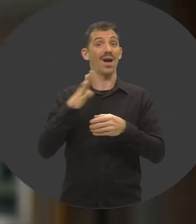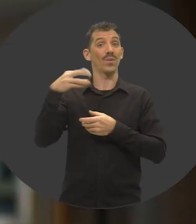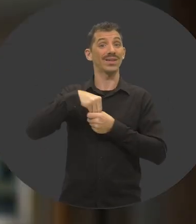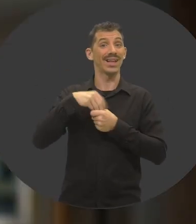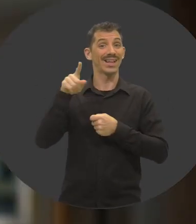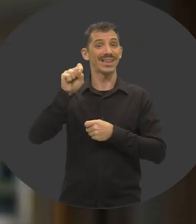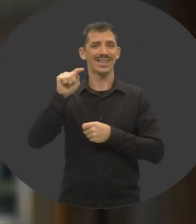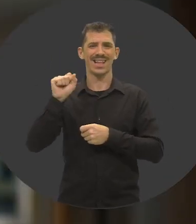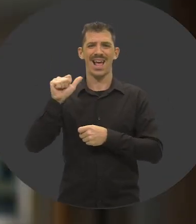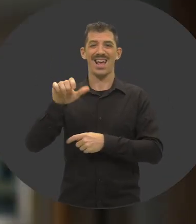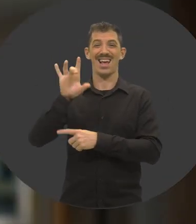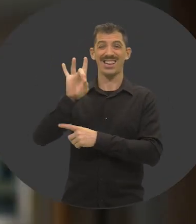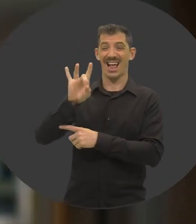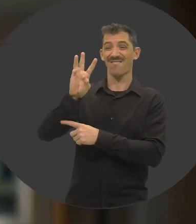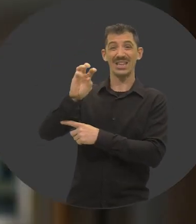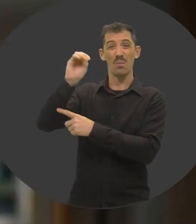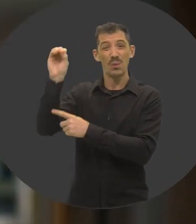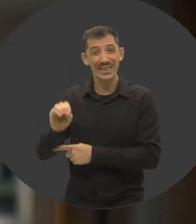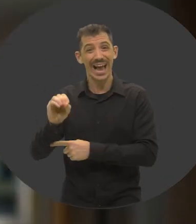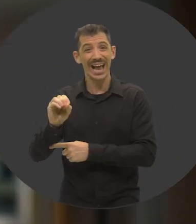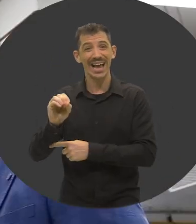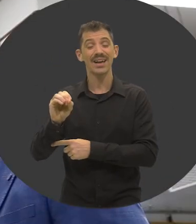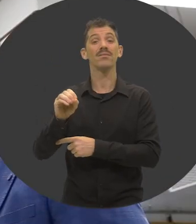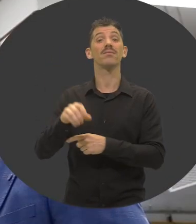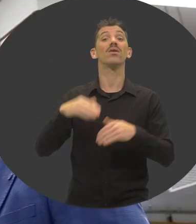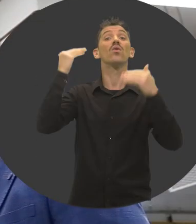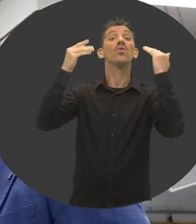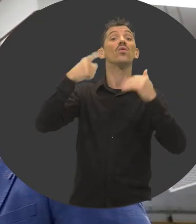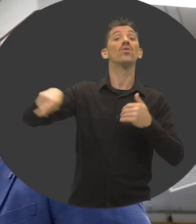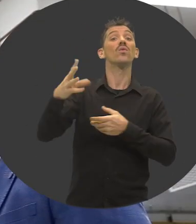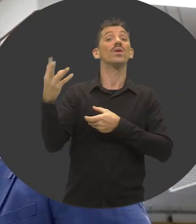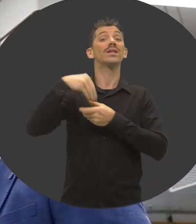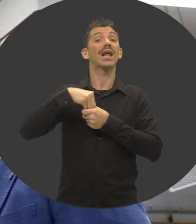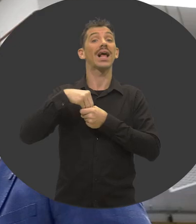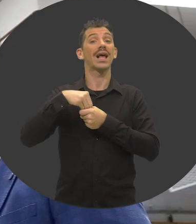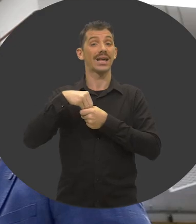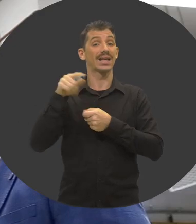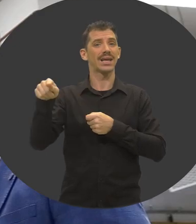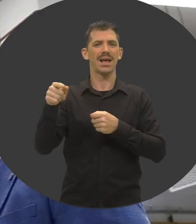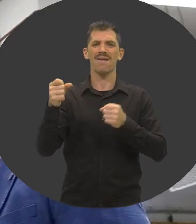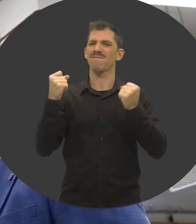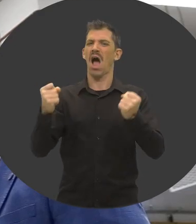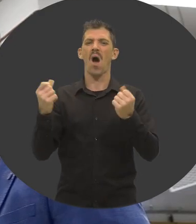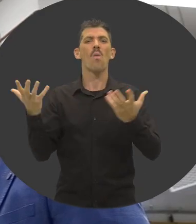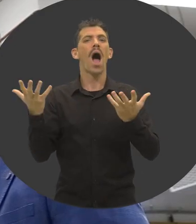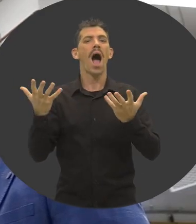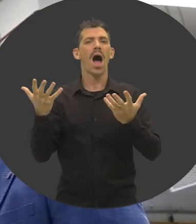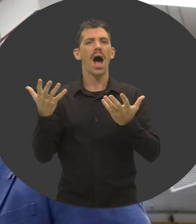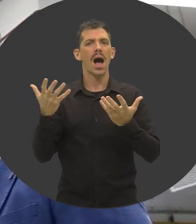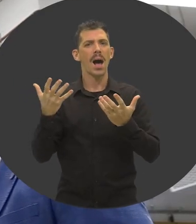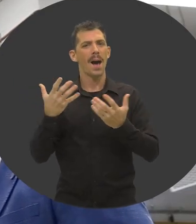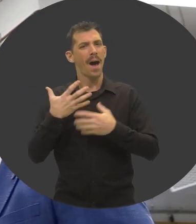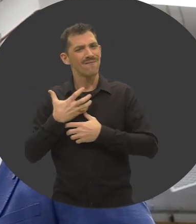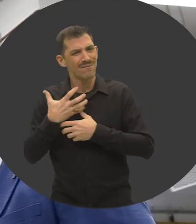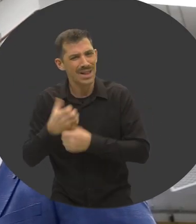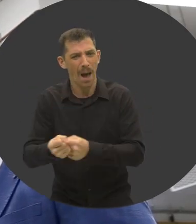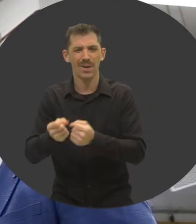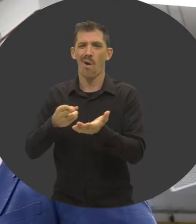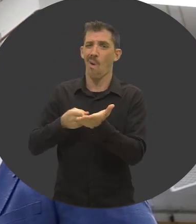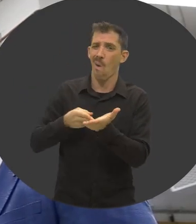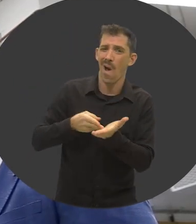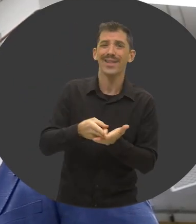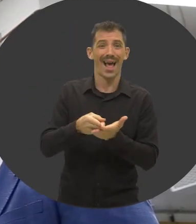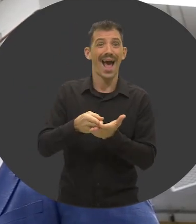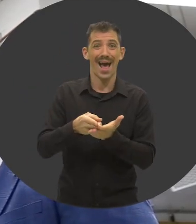taux de chômage pour les adultes sur le spectre qui est à 86 %. La force des adultes